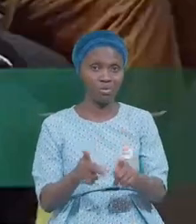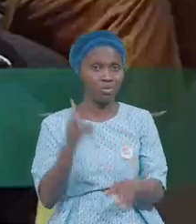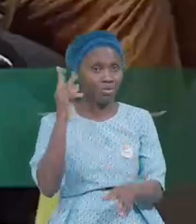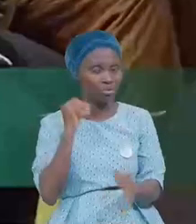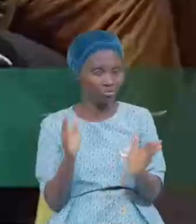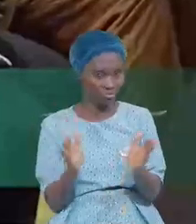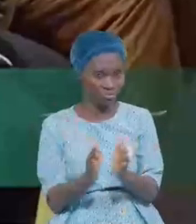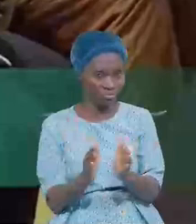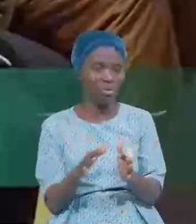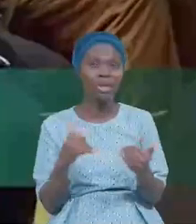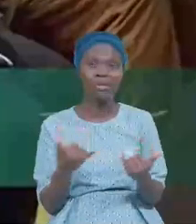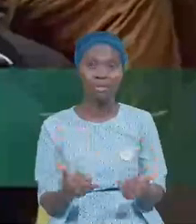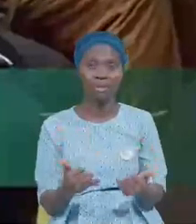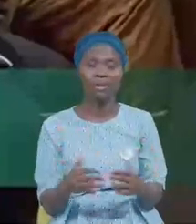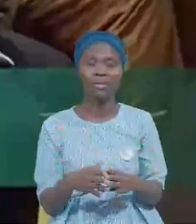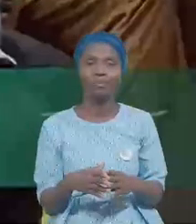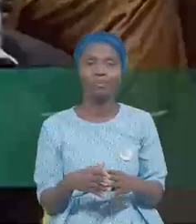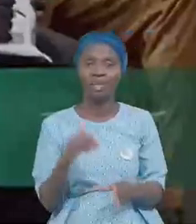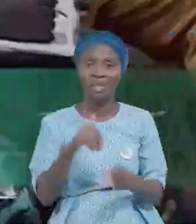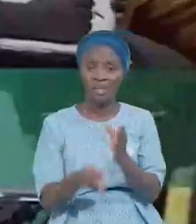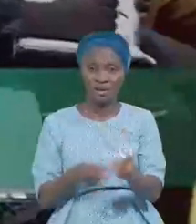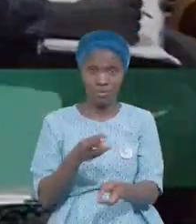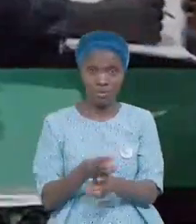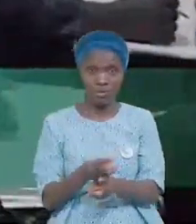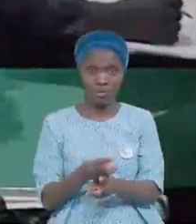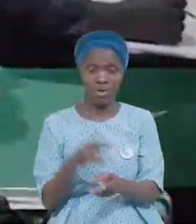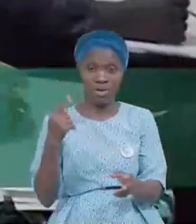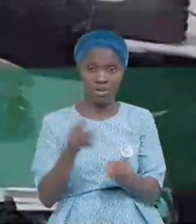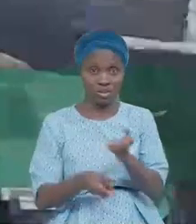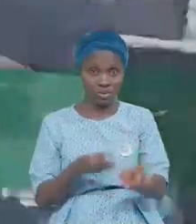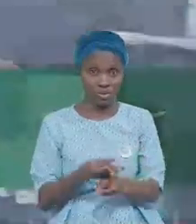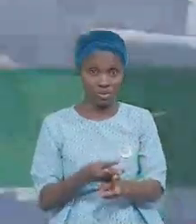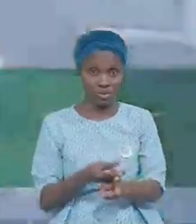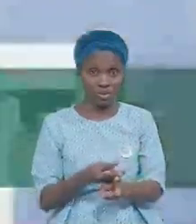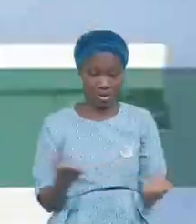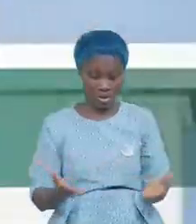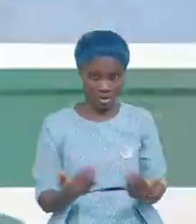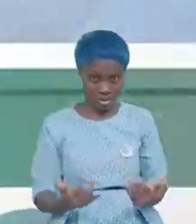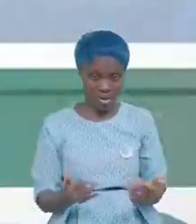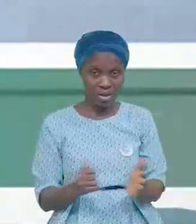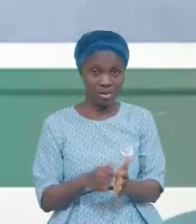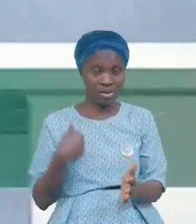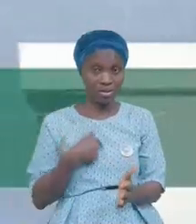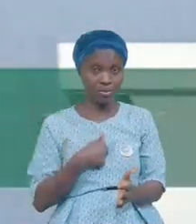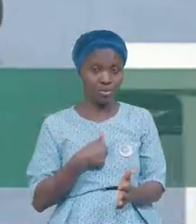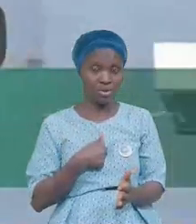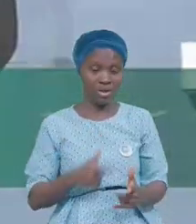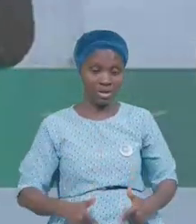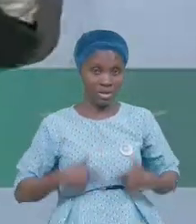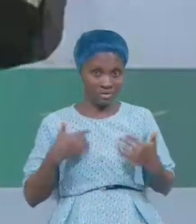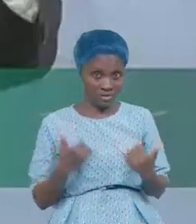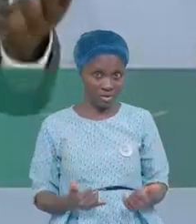Maintenant, le monde dans lequel nous vivons, le monde dans lequel nous prêchons, la population